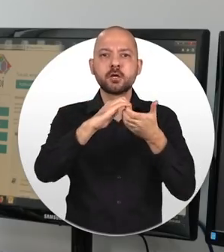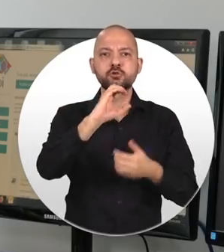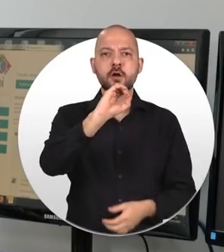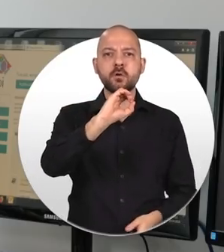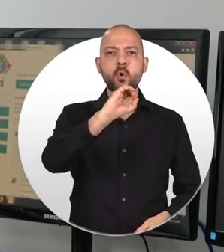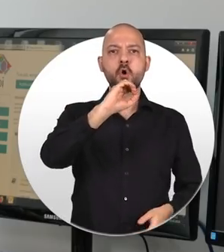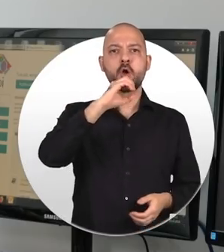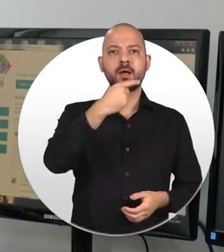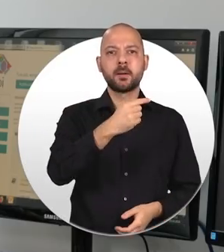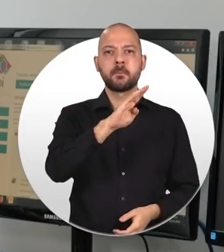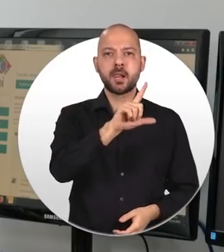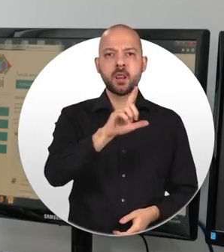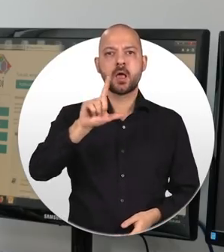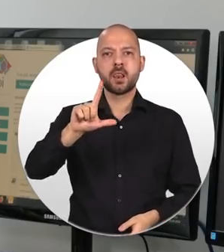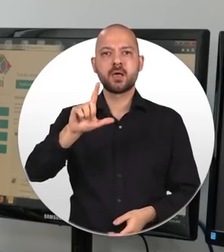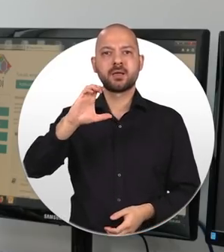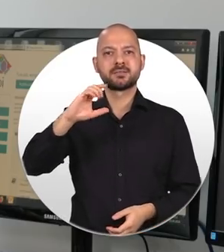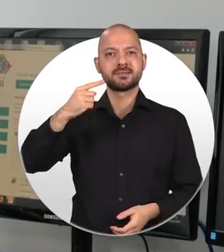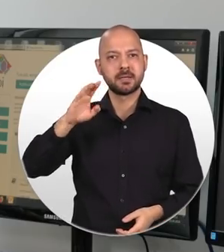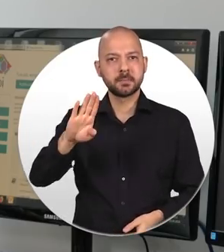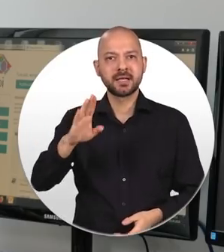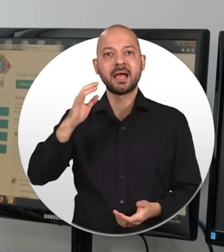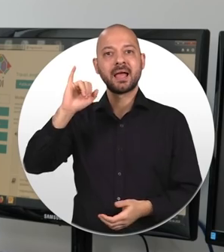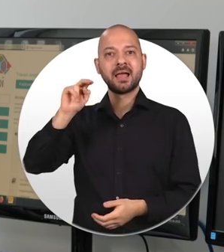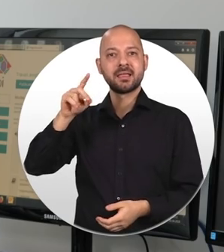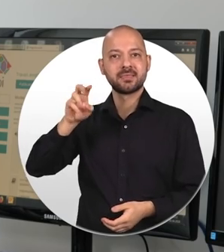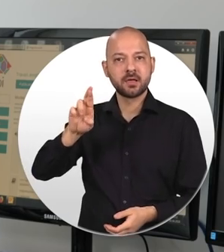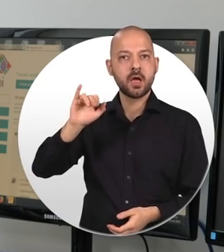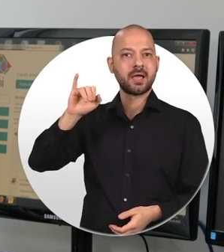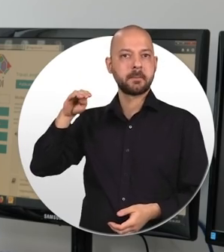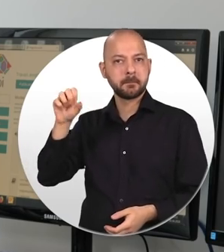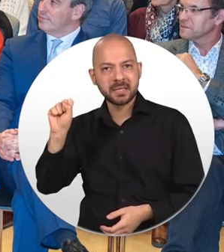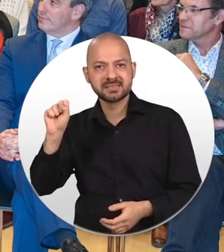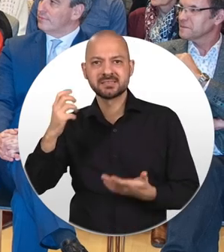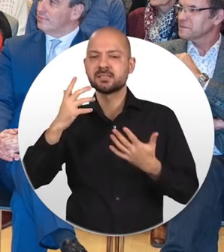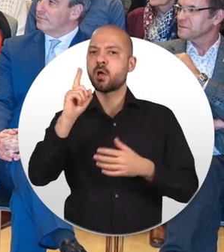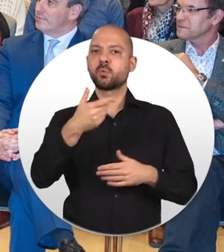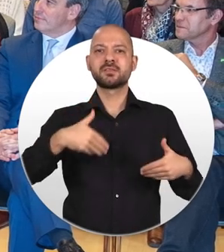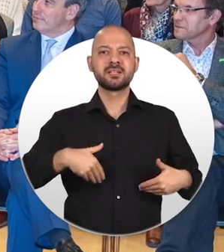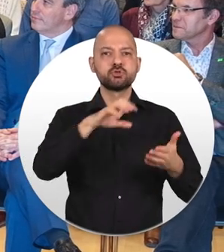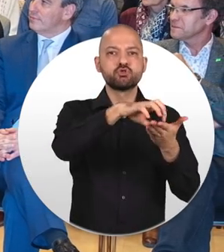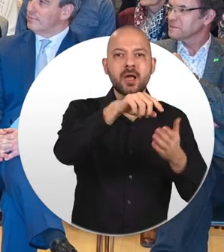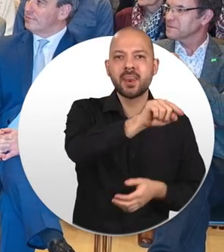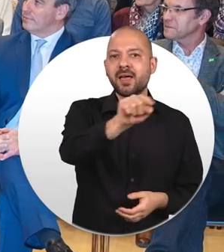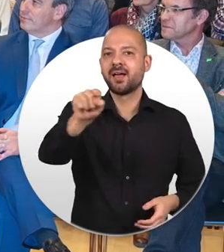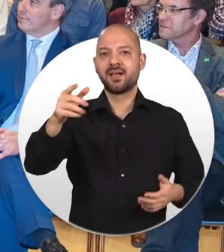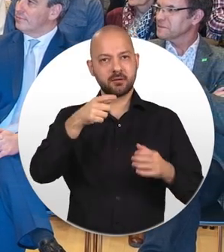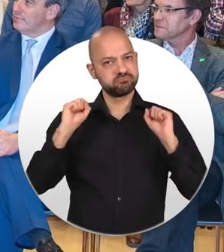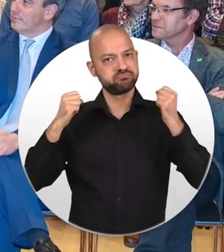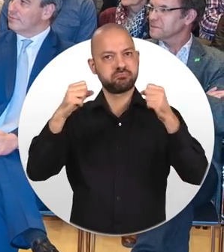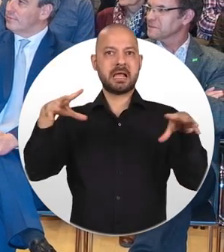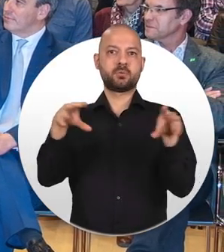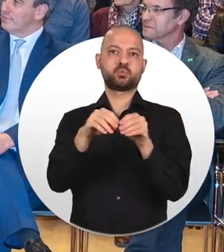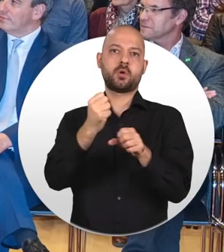LCGB, dem INDR und IMS sowie Servicer, die sich für die Inklusion auf der Arbeit